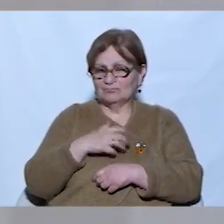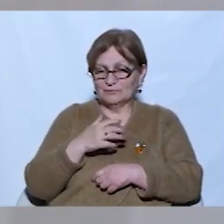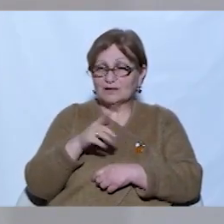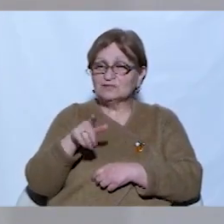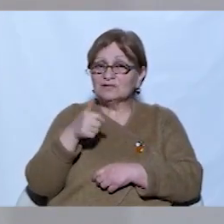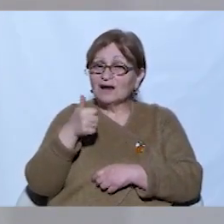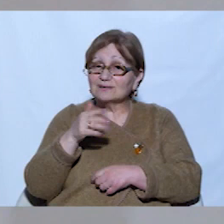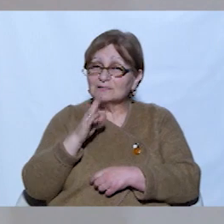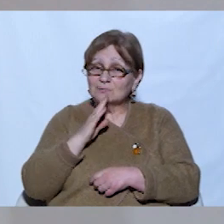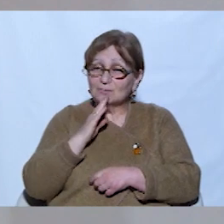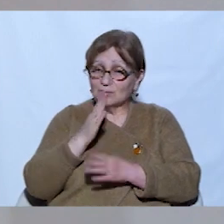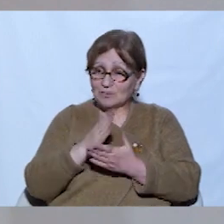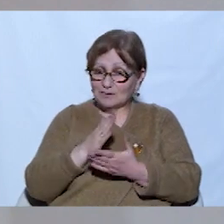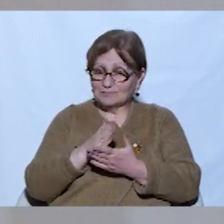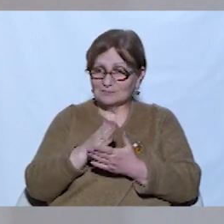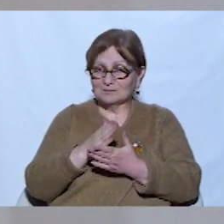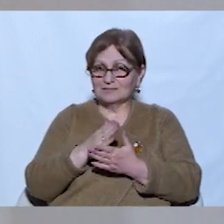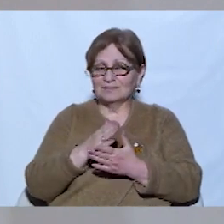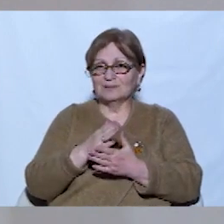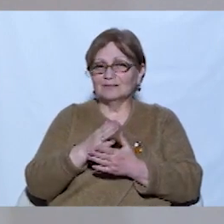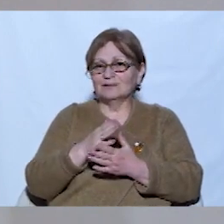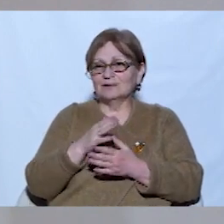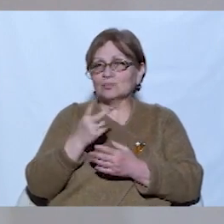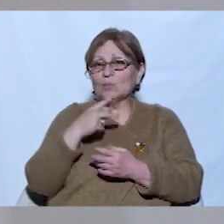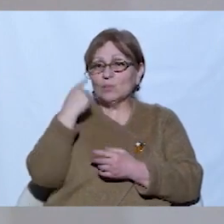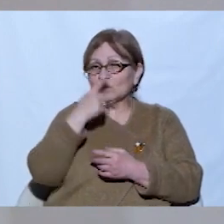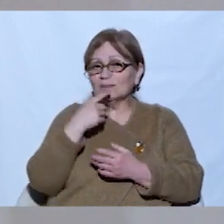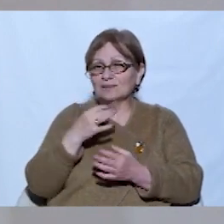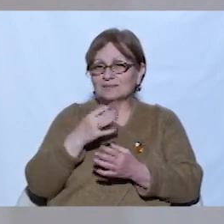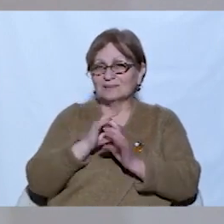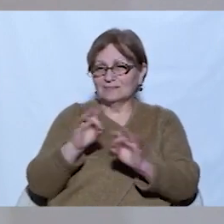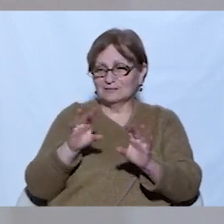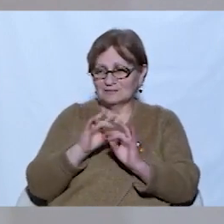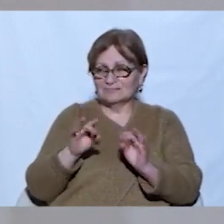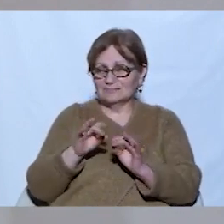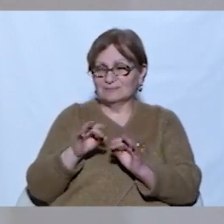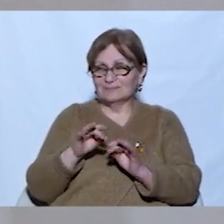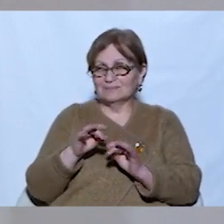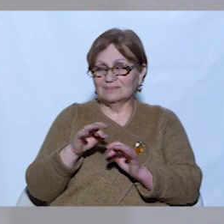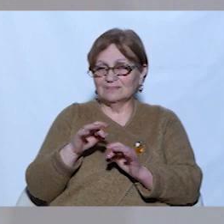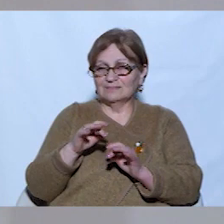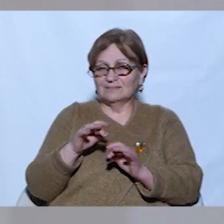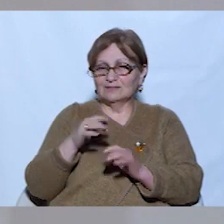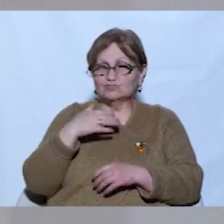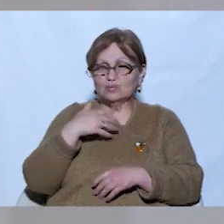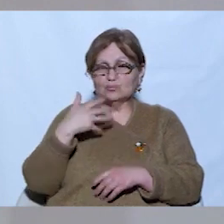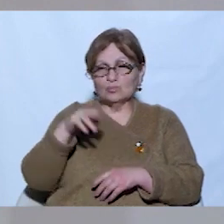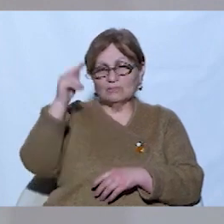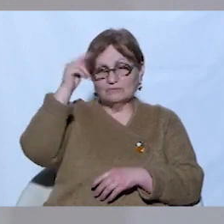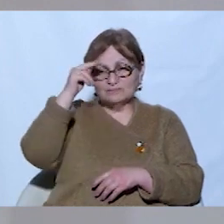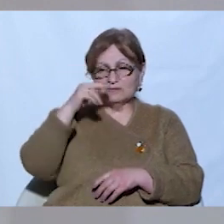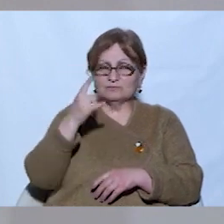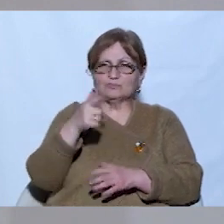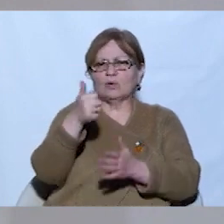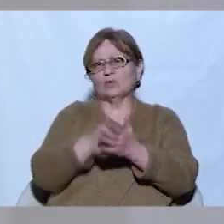ბარემ აქცენტი გავაკეთო. ახო, კარგი გოგო ხარ. ჯერ ნუ ამას ძალიან დიდი მნიშვნელობა აქვს, ანუ გამოხატვას, ხომ? რატომღაც ესეც